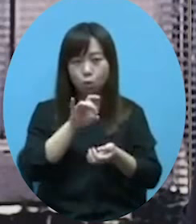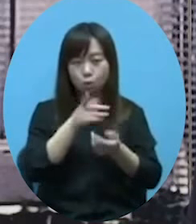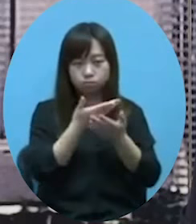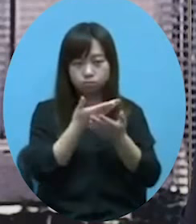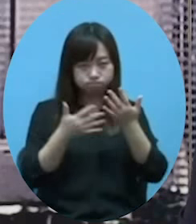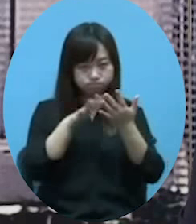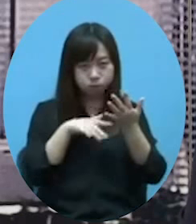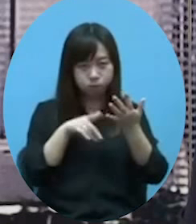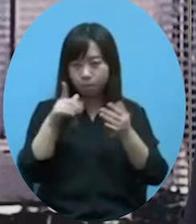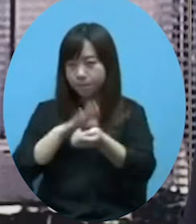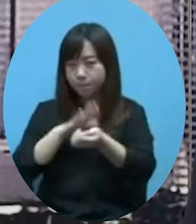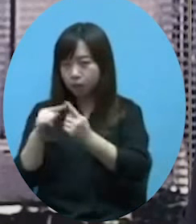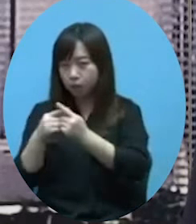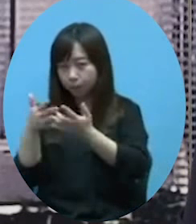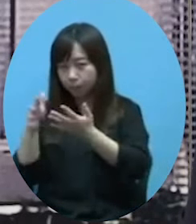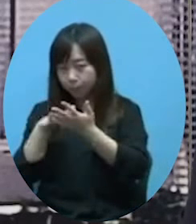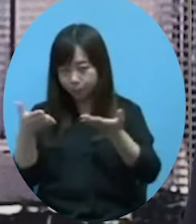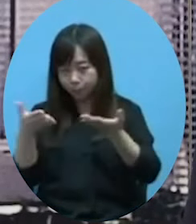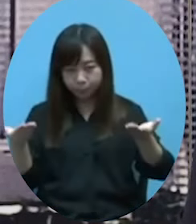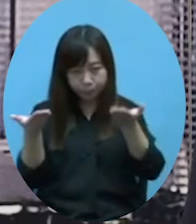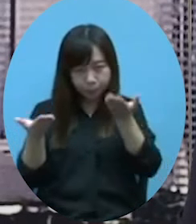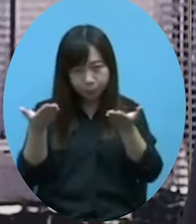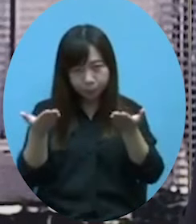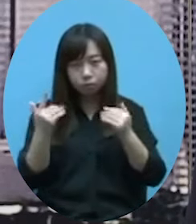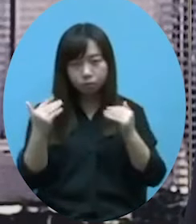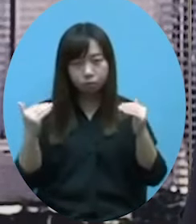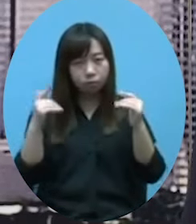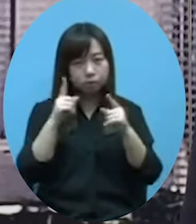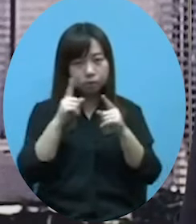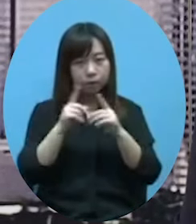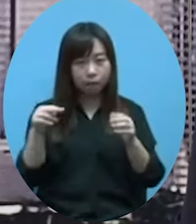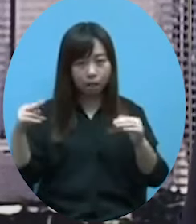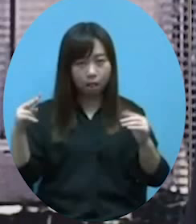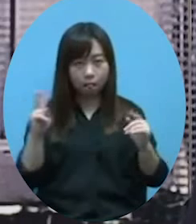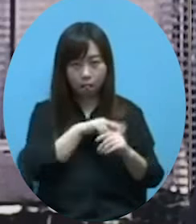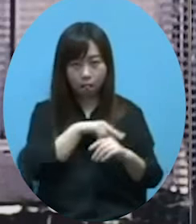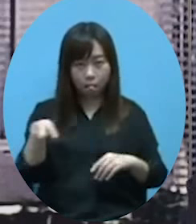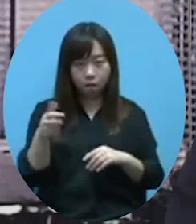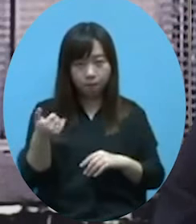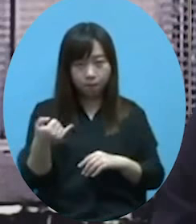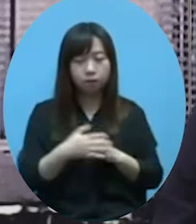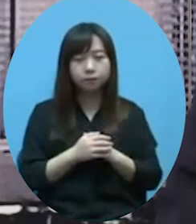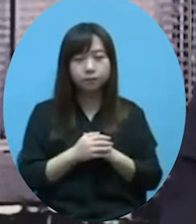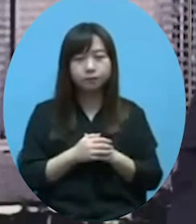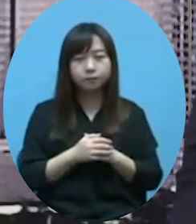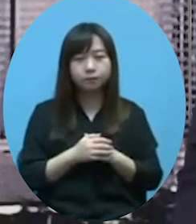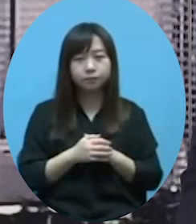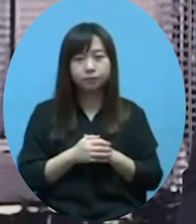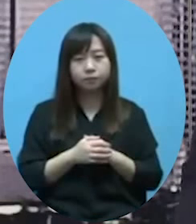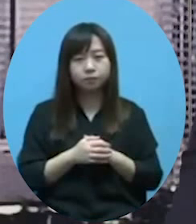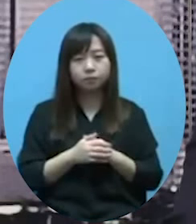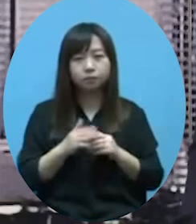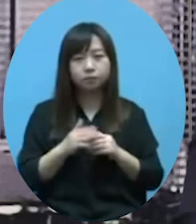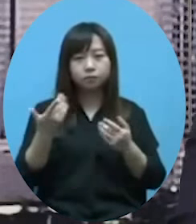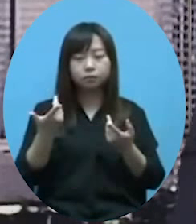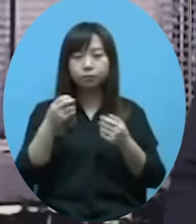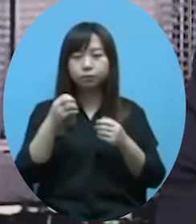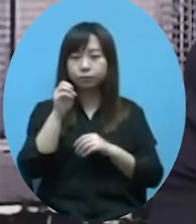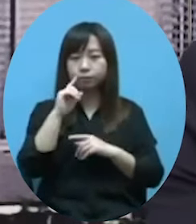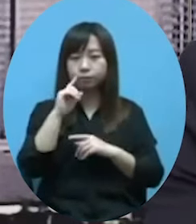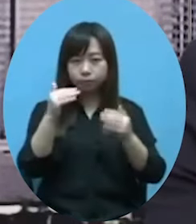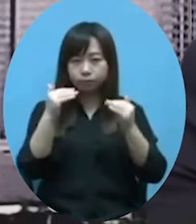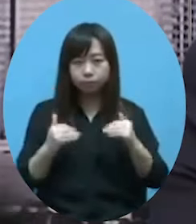和患者的基因的吻合度是多少這個亦都需要一些時間下一位這個 KNK